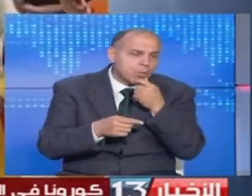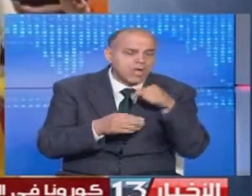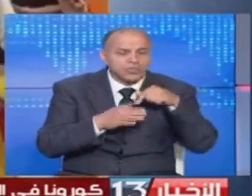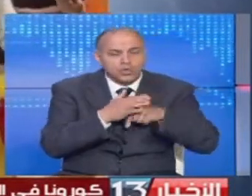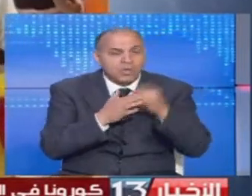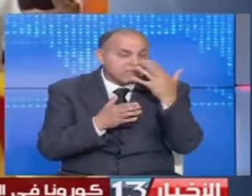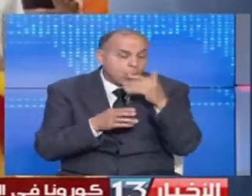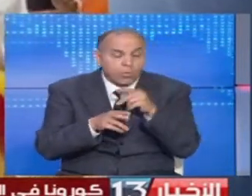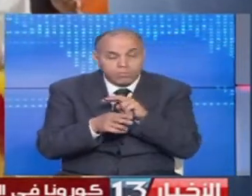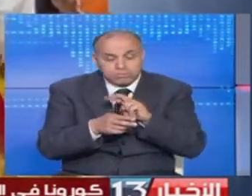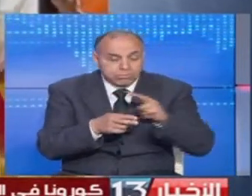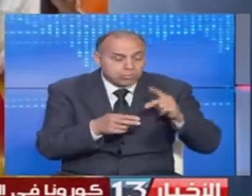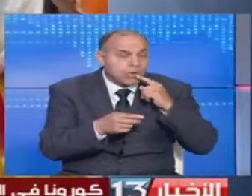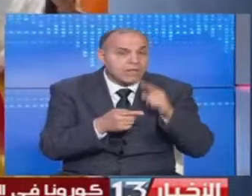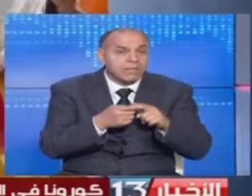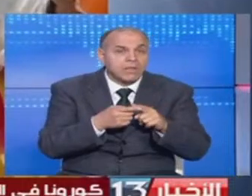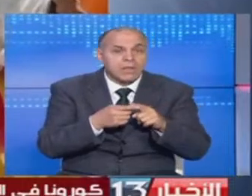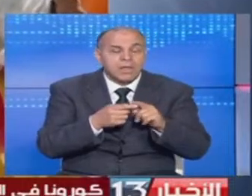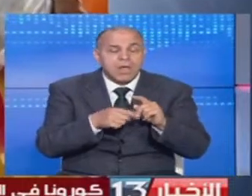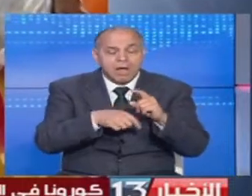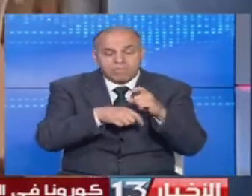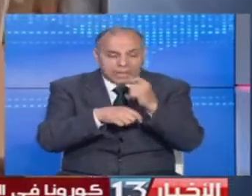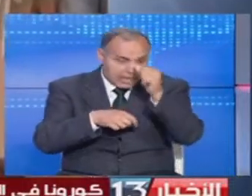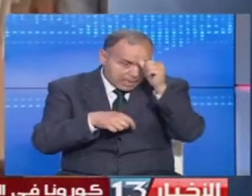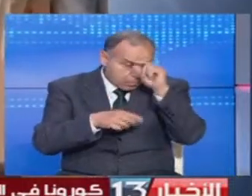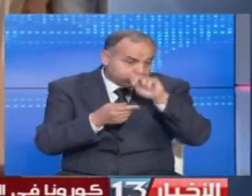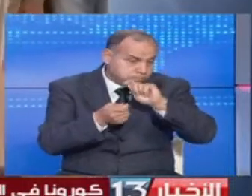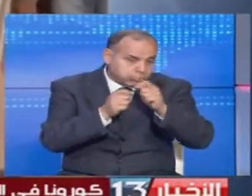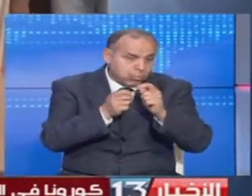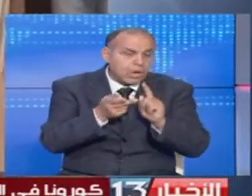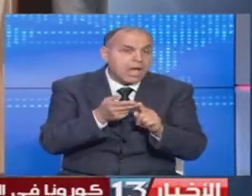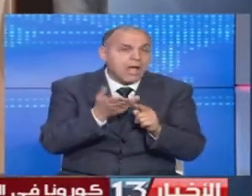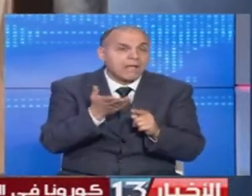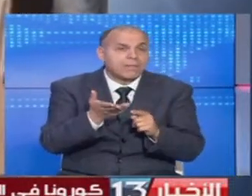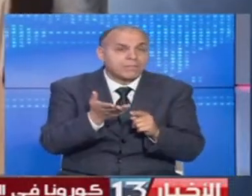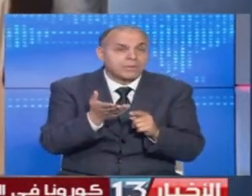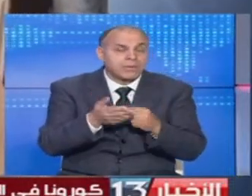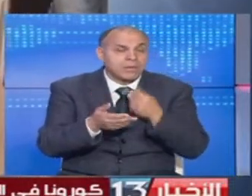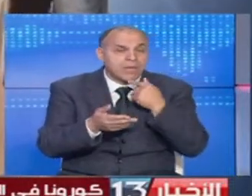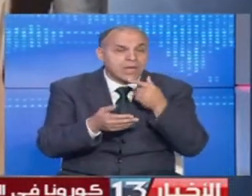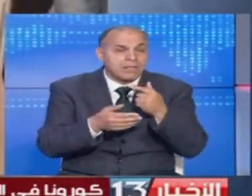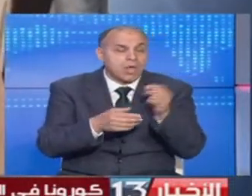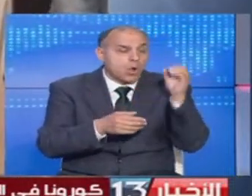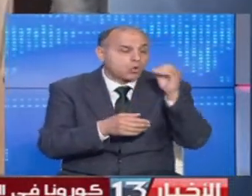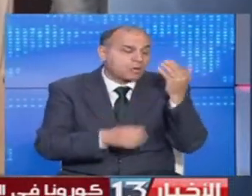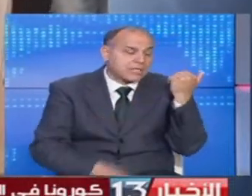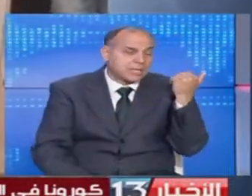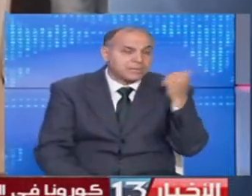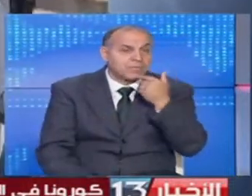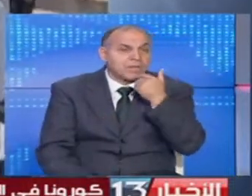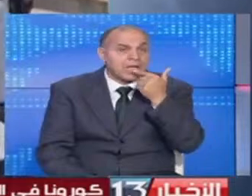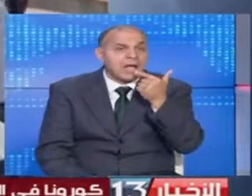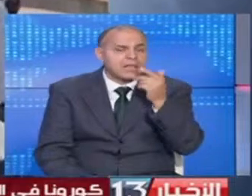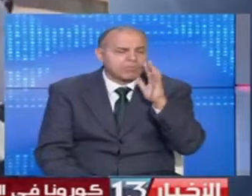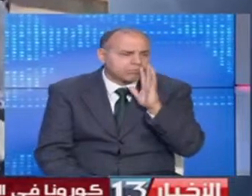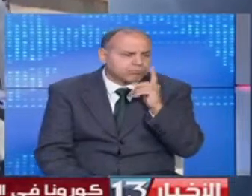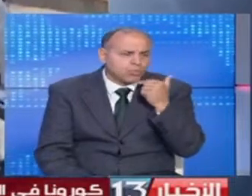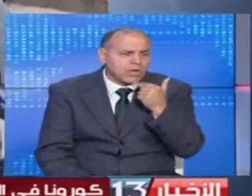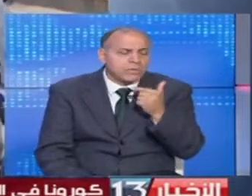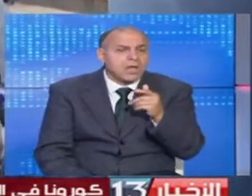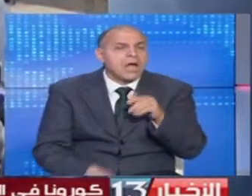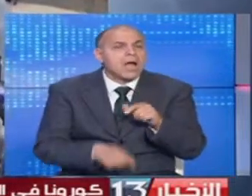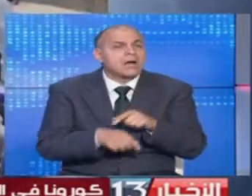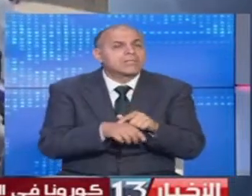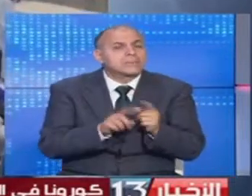افريقيه تثير المتحوره الهنديه التي ظهرت غربي البلاد في اكتوبر الماضي القلق نظرا